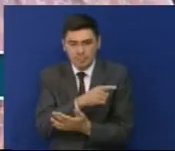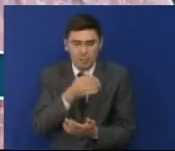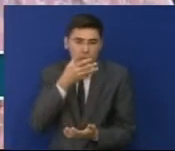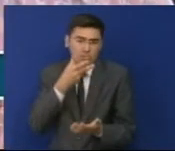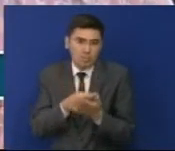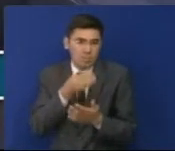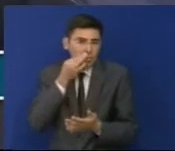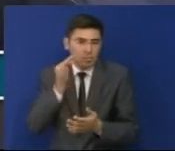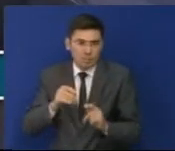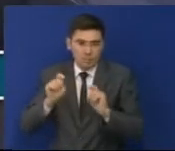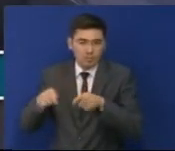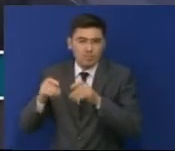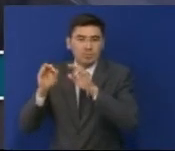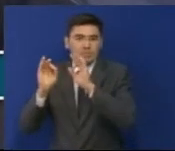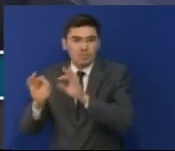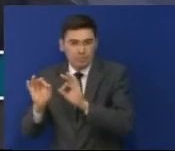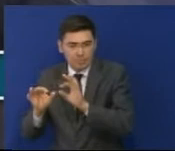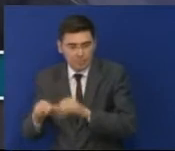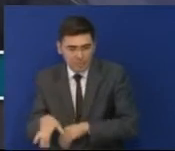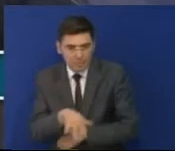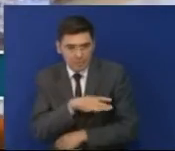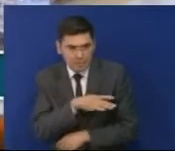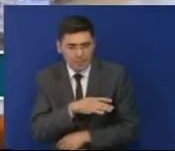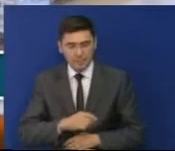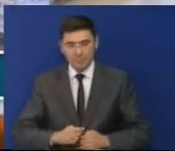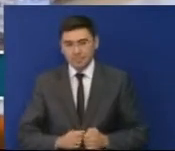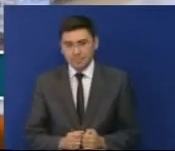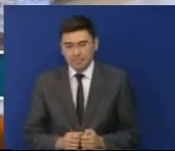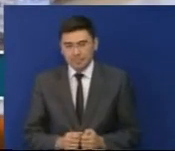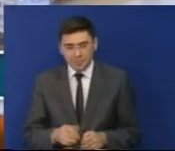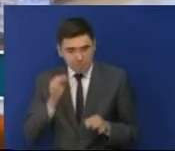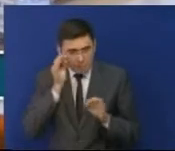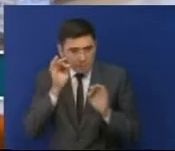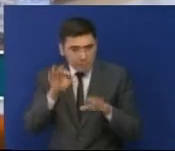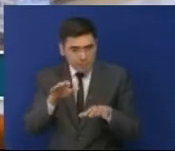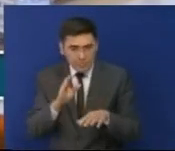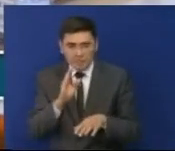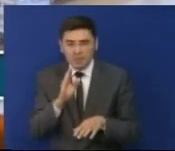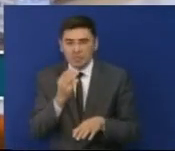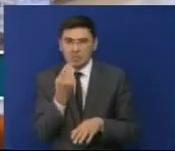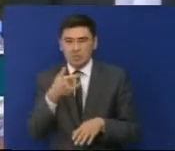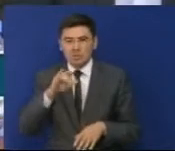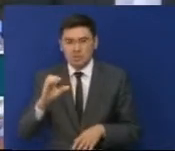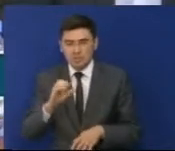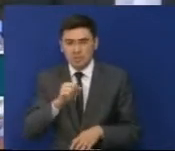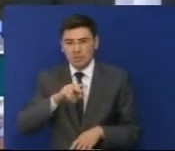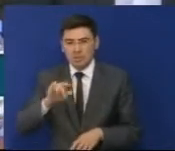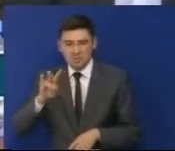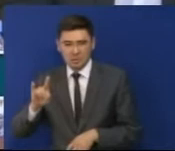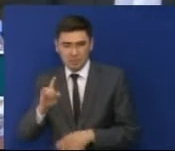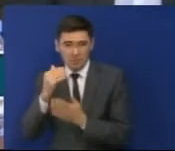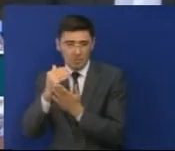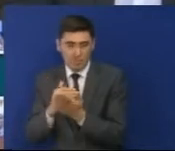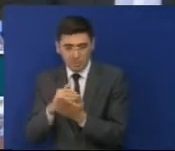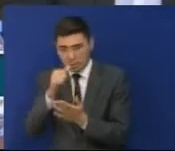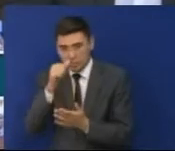бөлісіп, Шығыстағы әйелдер кәсіпкерлігінің дамуы туралы айтты. Естеріңізге сала кетсек, Шығыс адалдық алаңы жобасы өткен жылдың